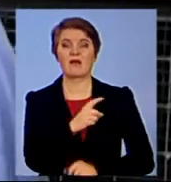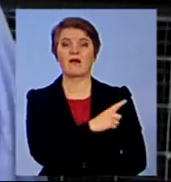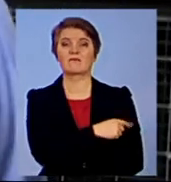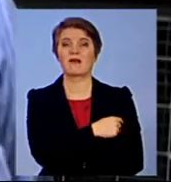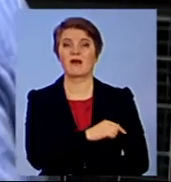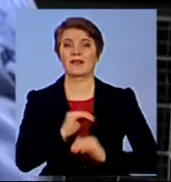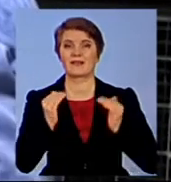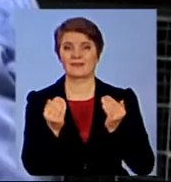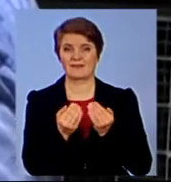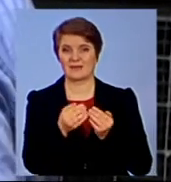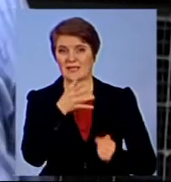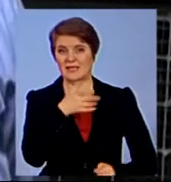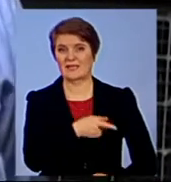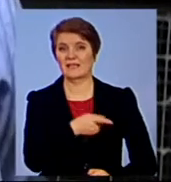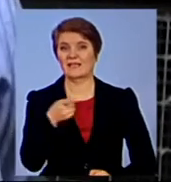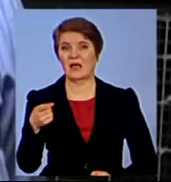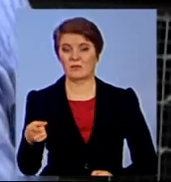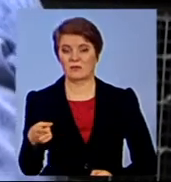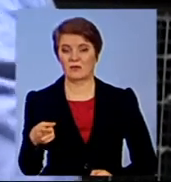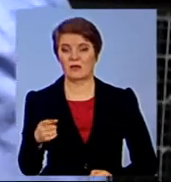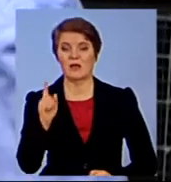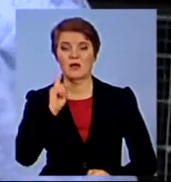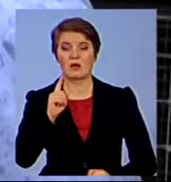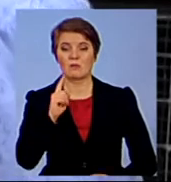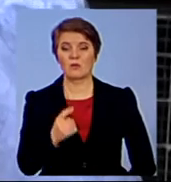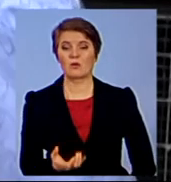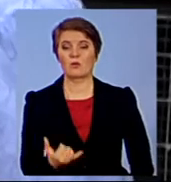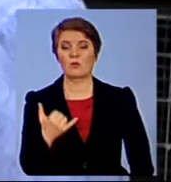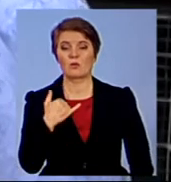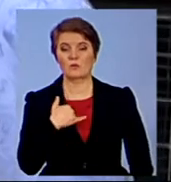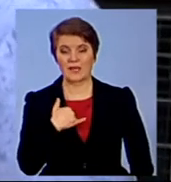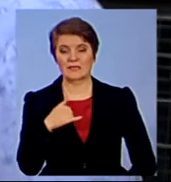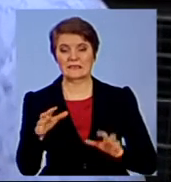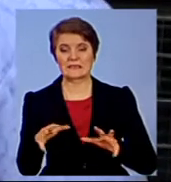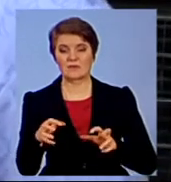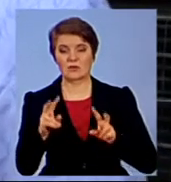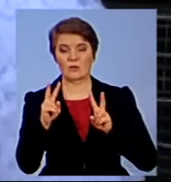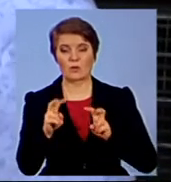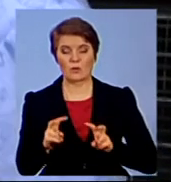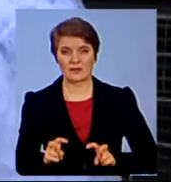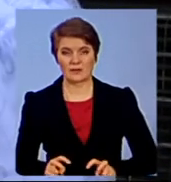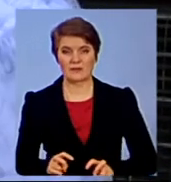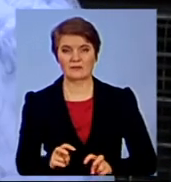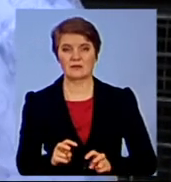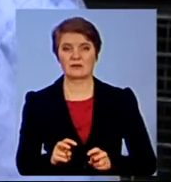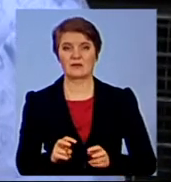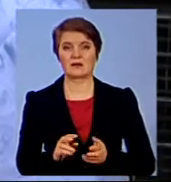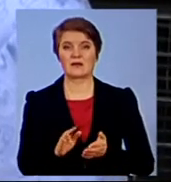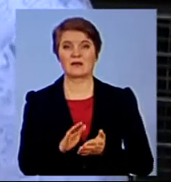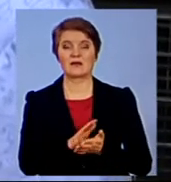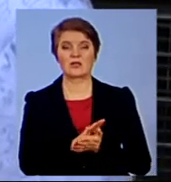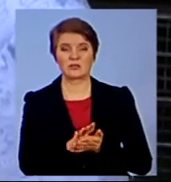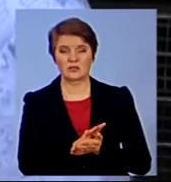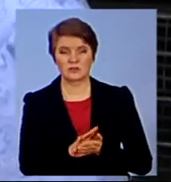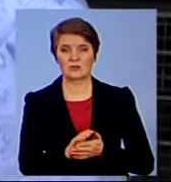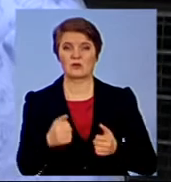Це той термін часу, коли у нас тварина оглядається, прогоняються гельмінти,